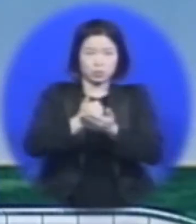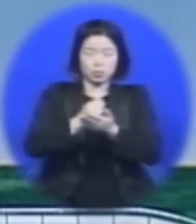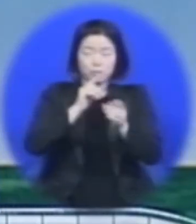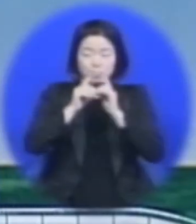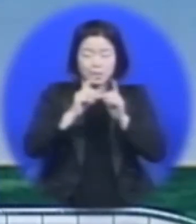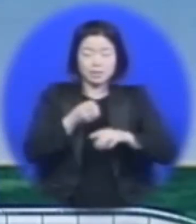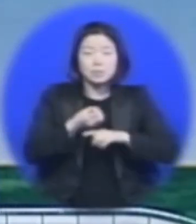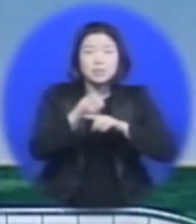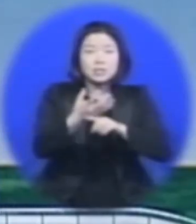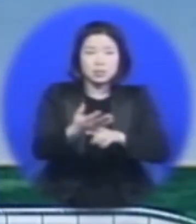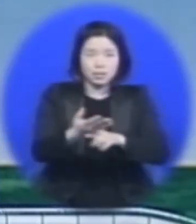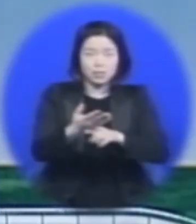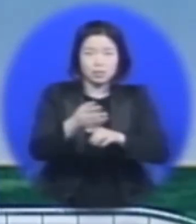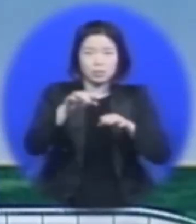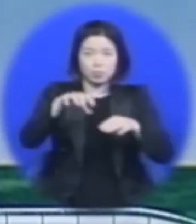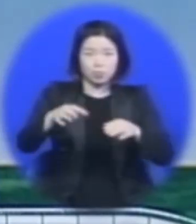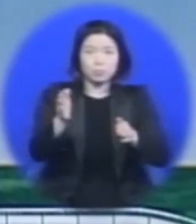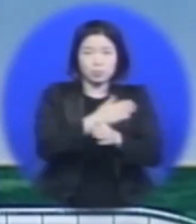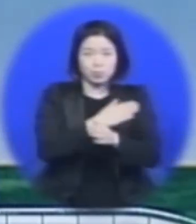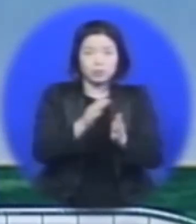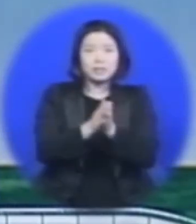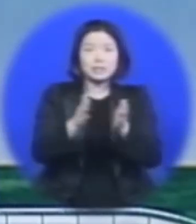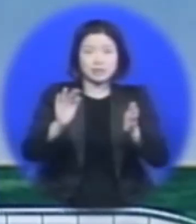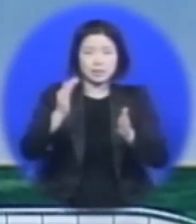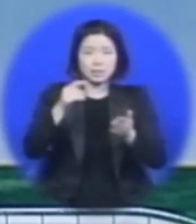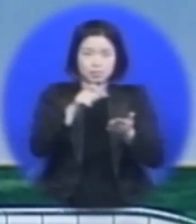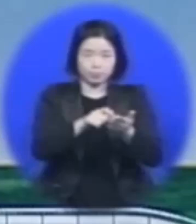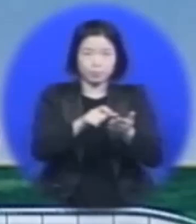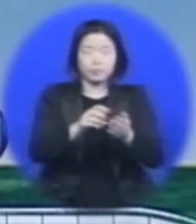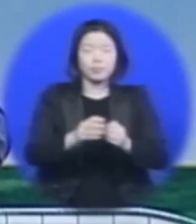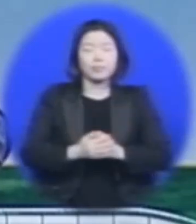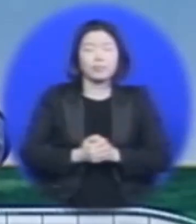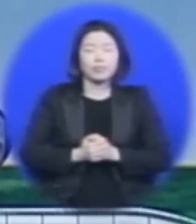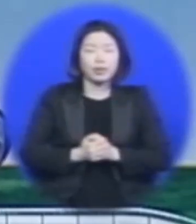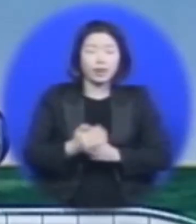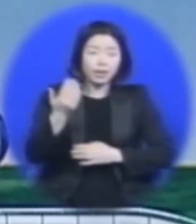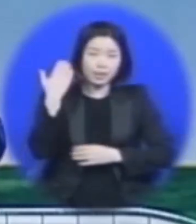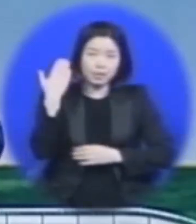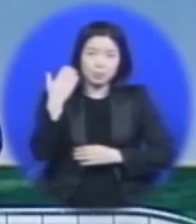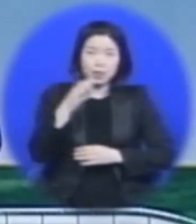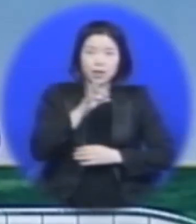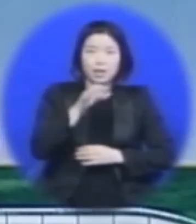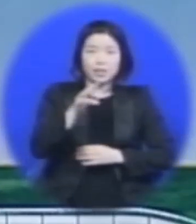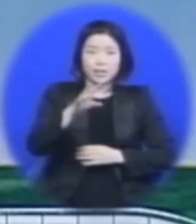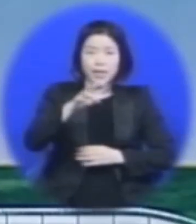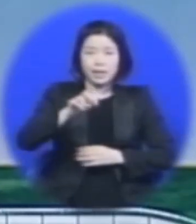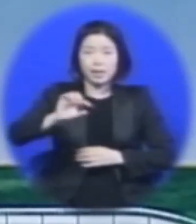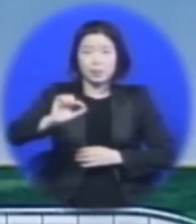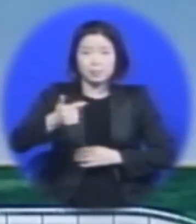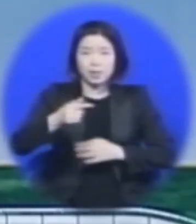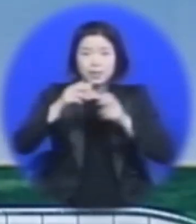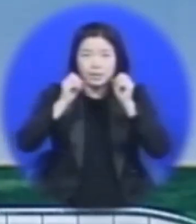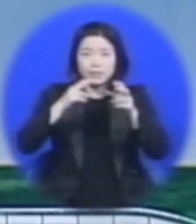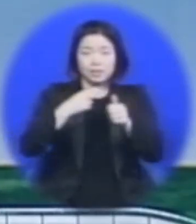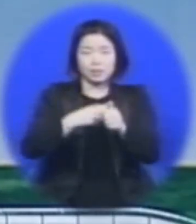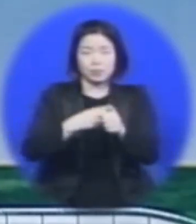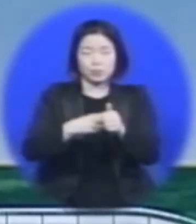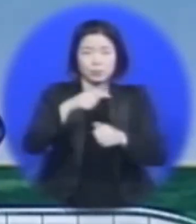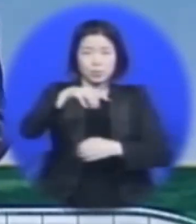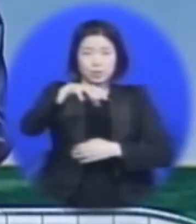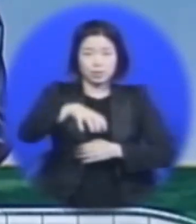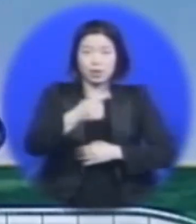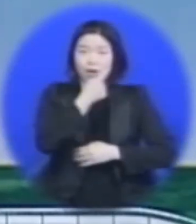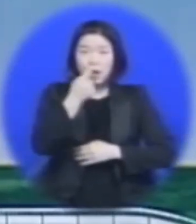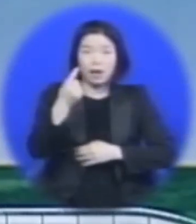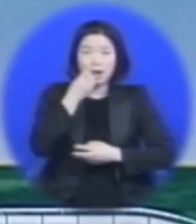때문이라고 그랬습니다 아 지난번 예민 선교사님이 여기서 간증을 하실